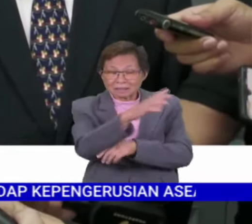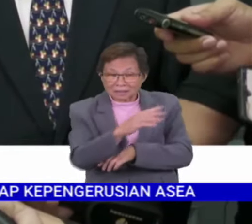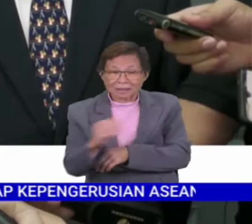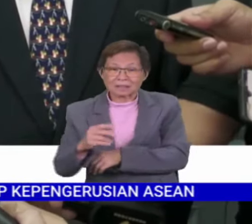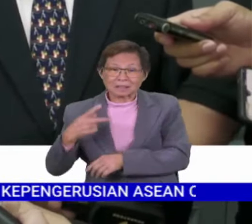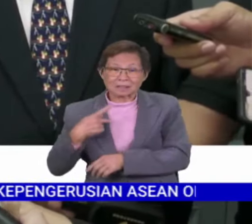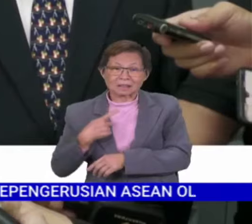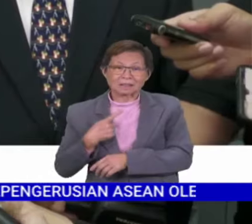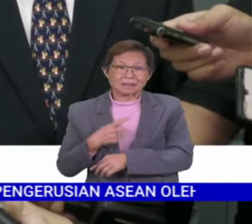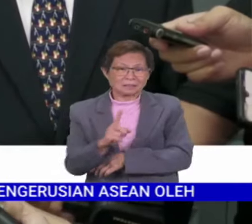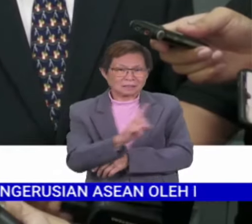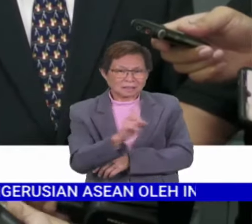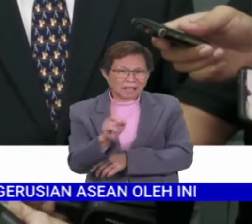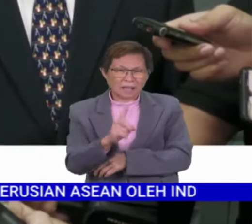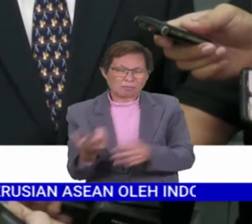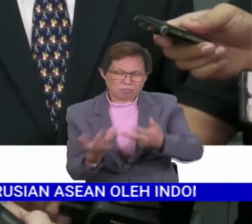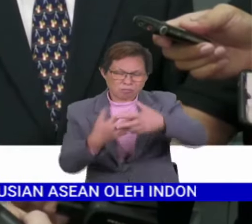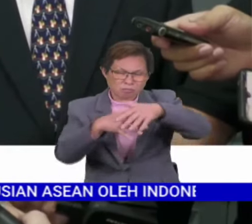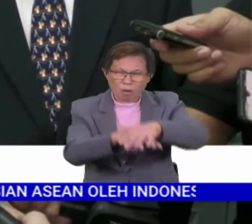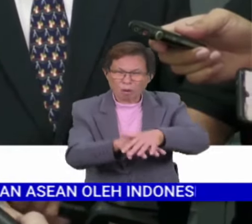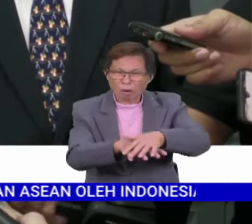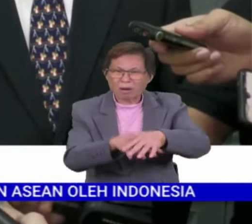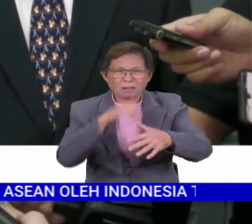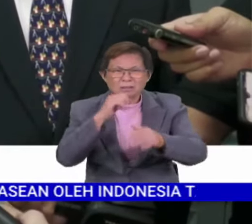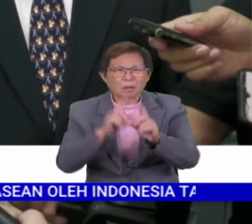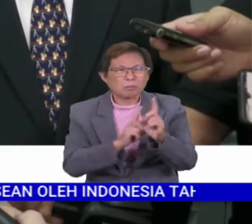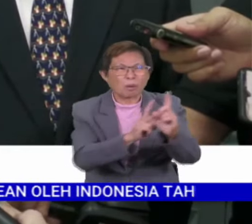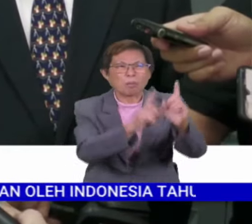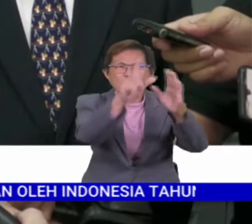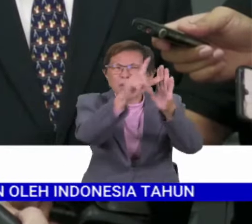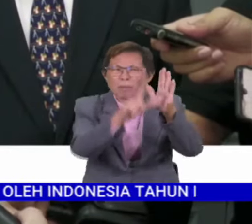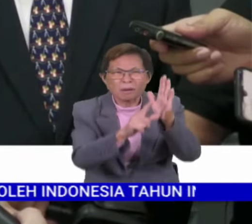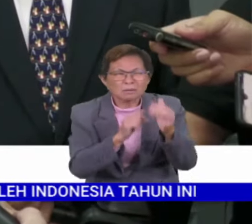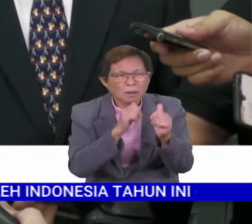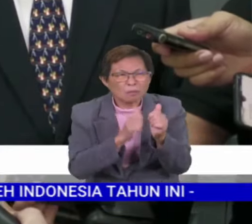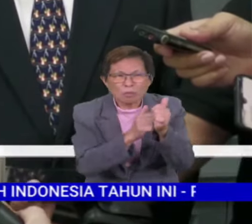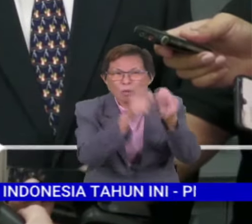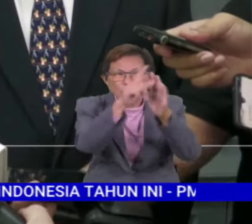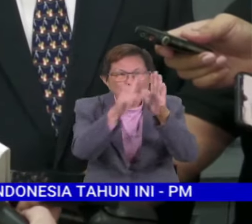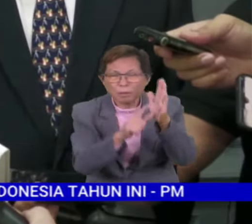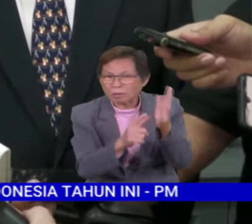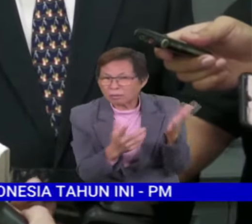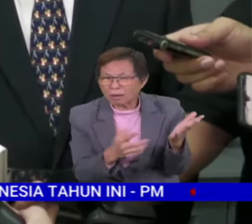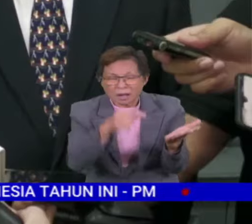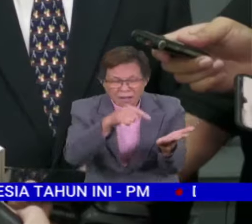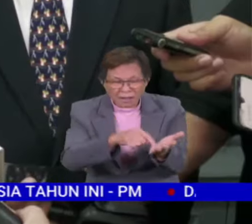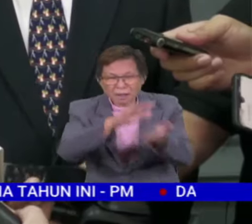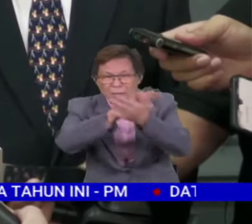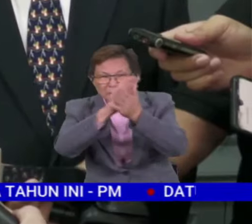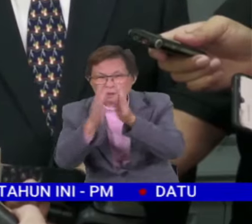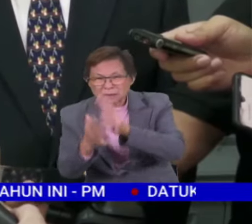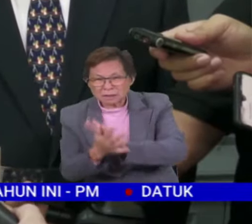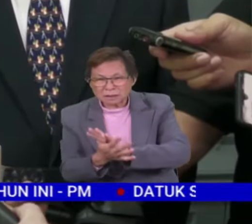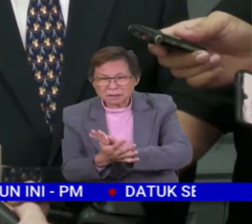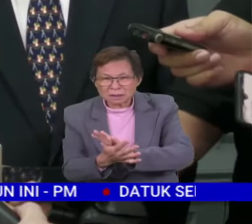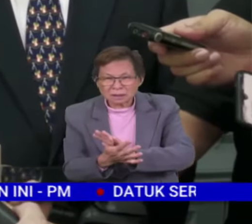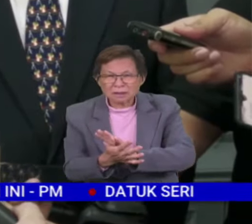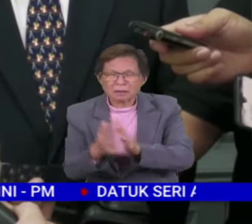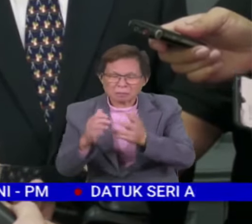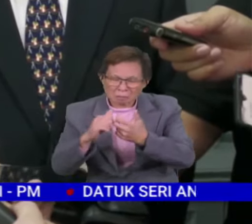itu juga, jangan tidak pula penyatuan, tak ada pematuhan perlembagaan yang ada. So, perkara ini menjadi satu keutamaan kepada